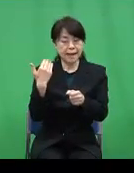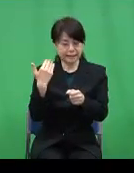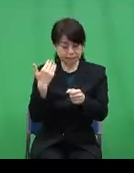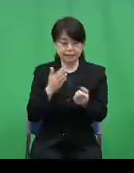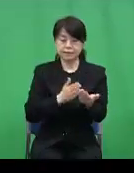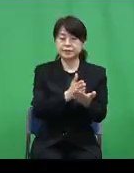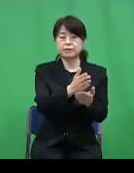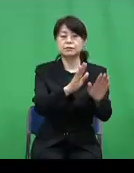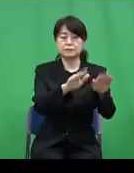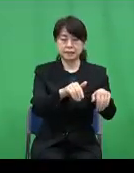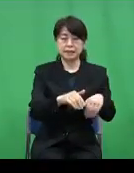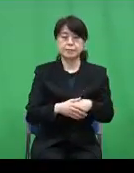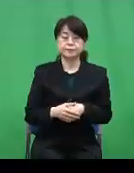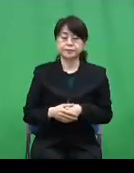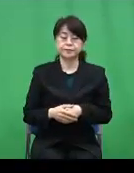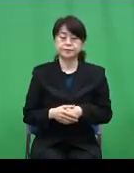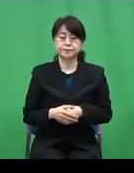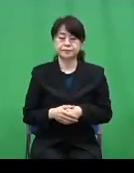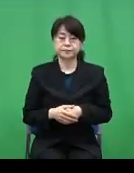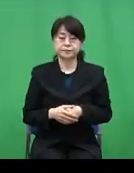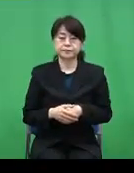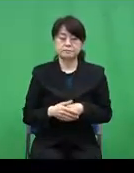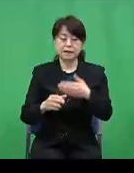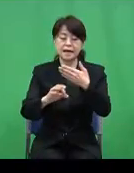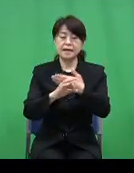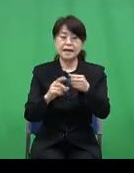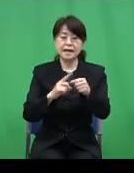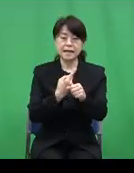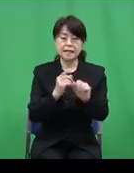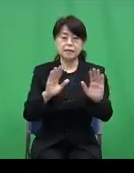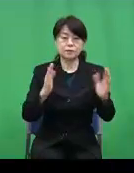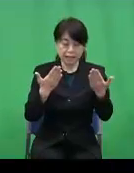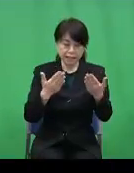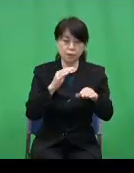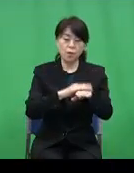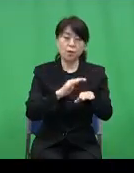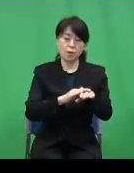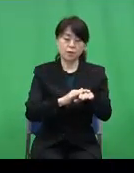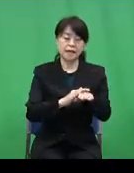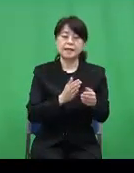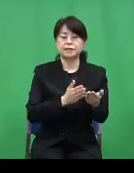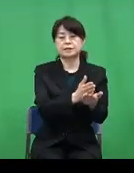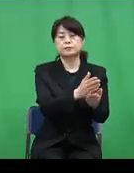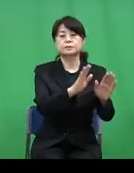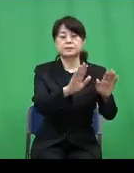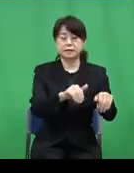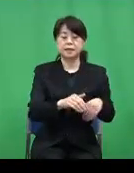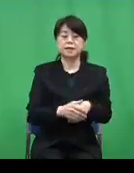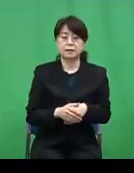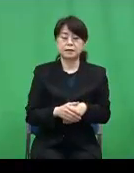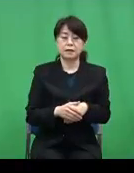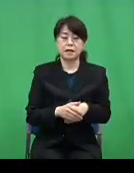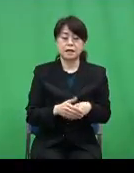たわけですけれども、まあ、例外を設けずに、まあ、進めておりますが、まあ、これは事業